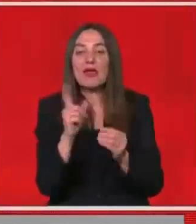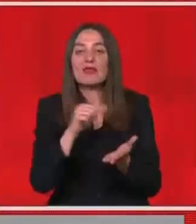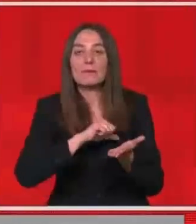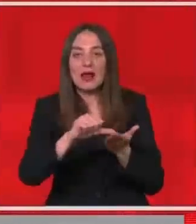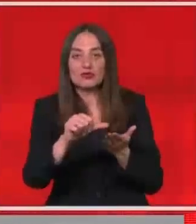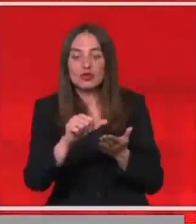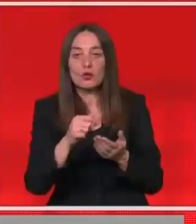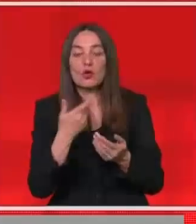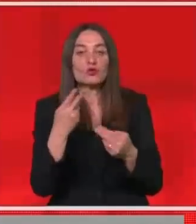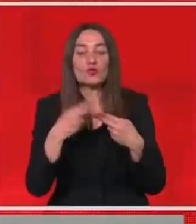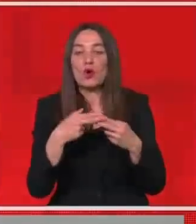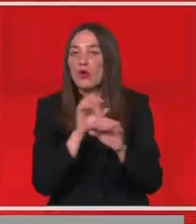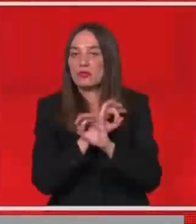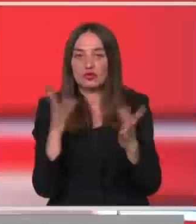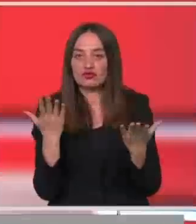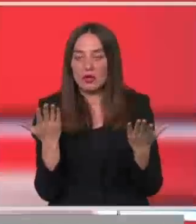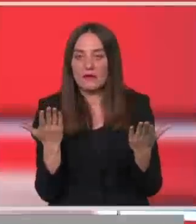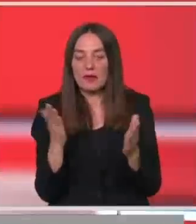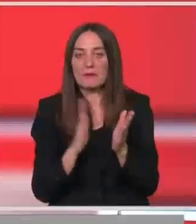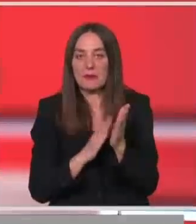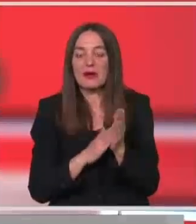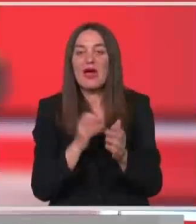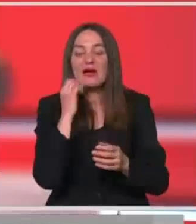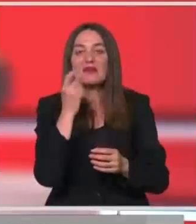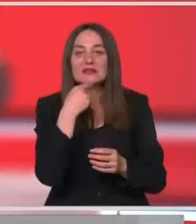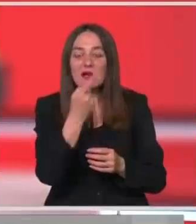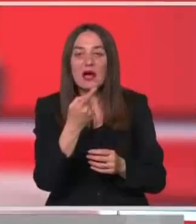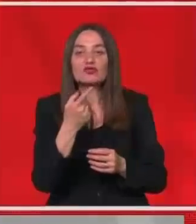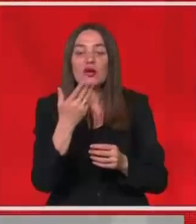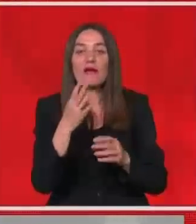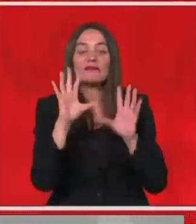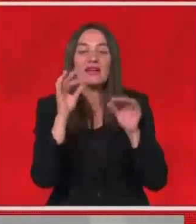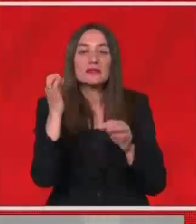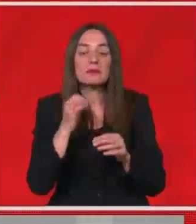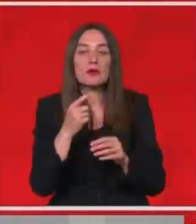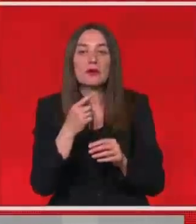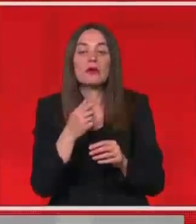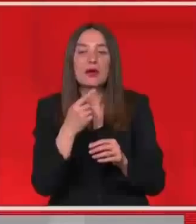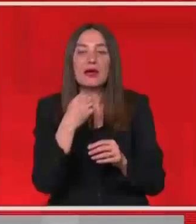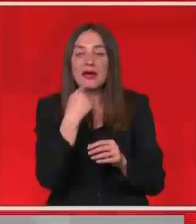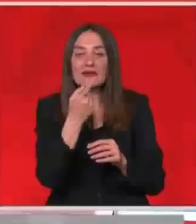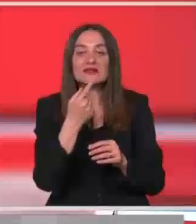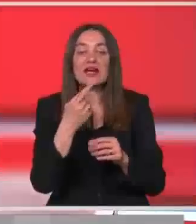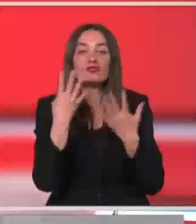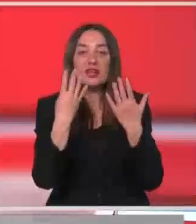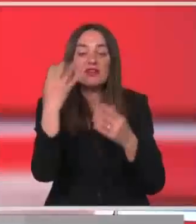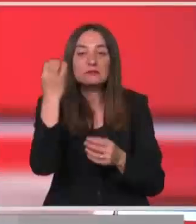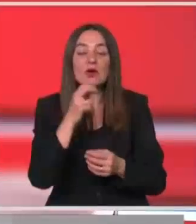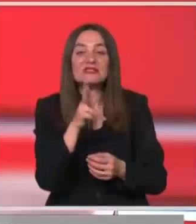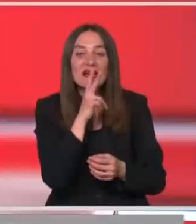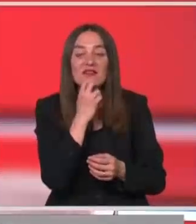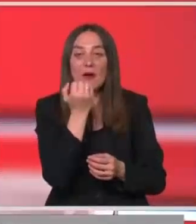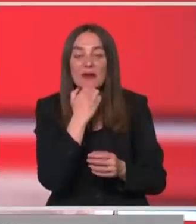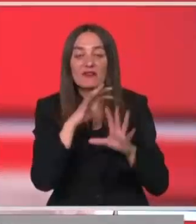plaćaju, eto, skoro ništa. Dobro, kada se kaže 90%... Ja mislim da je to fair i dovoljna podrška države. Kada se kaže 90% zahteva privrede